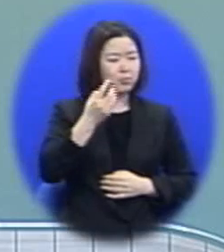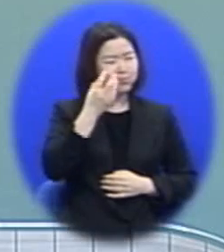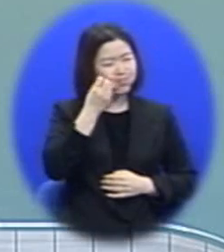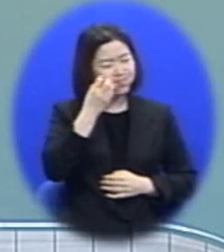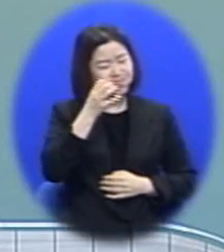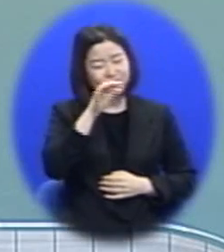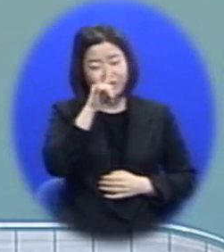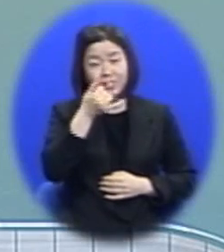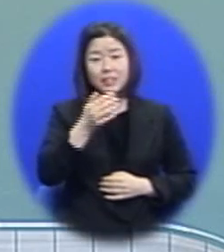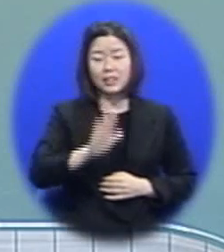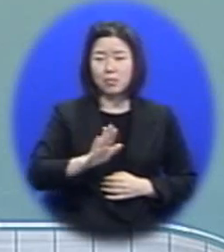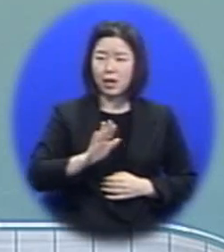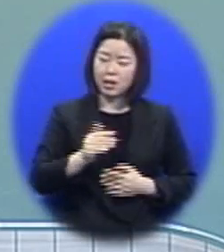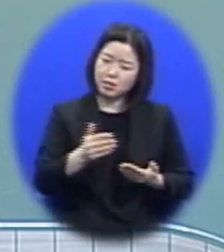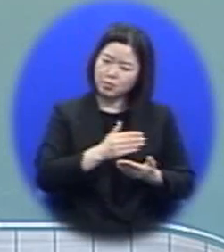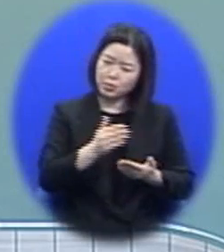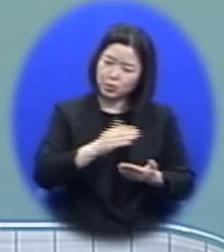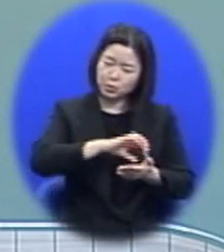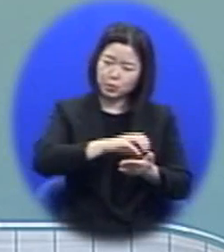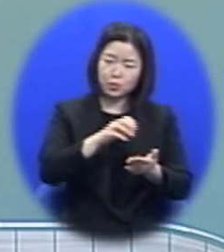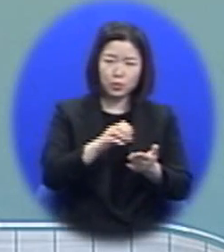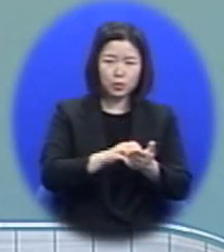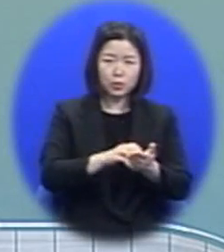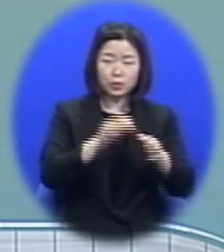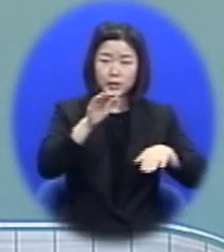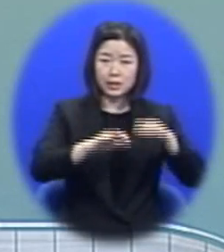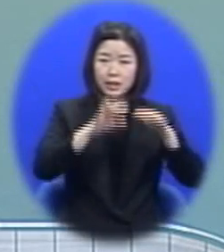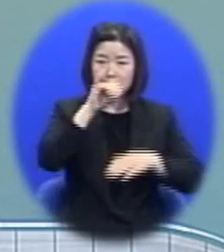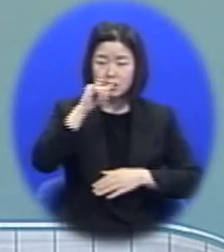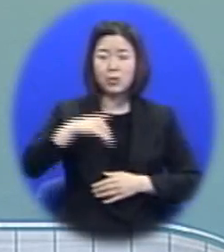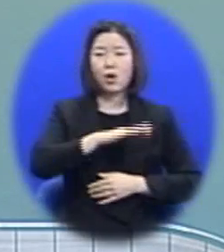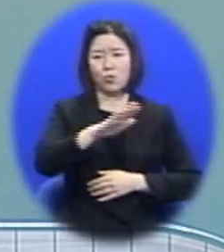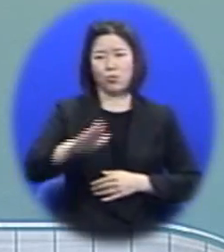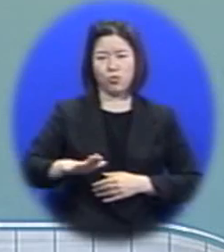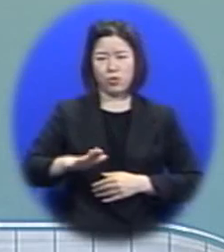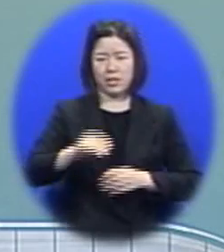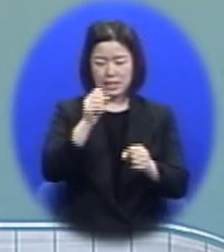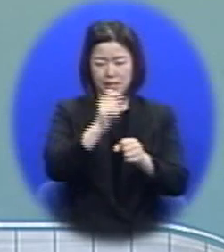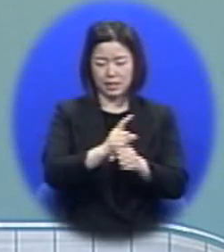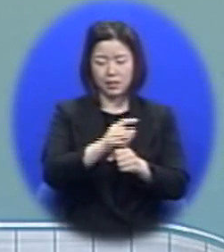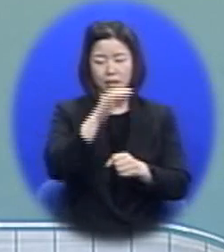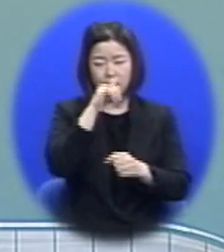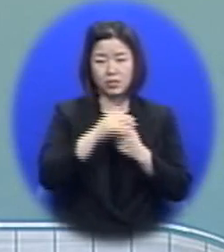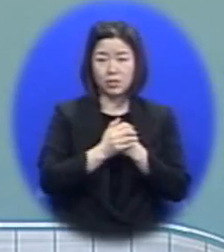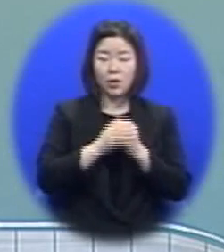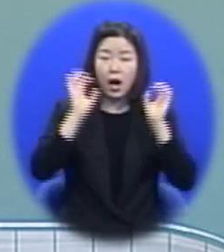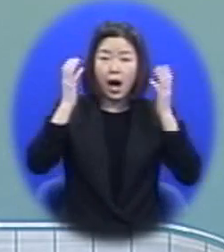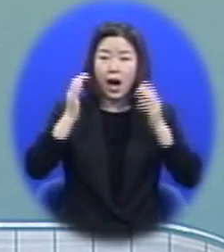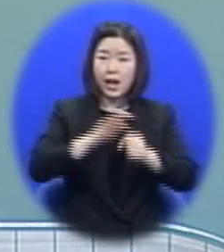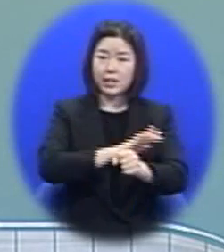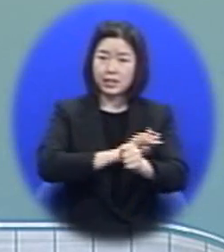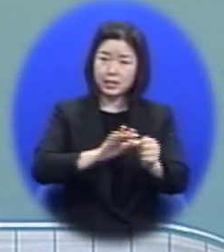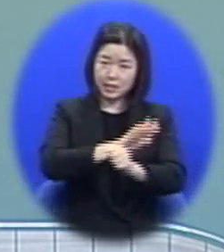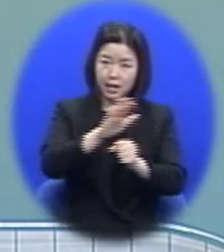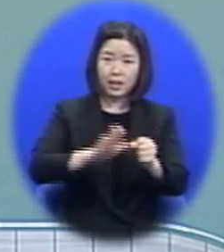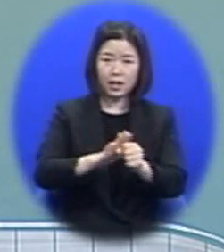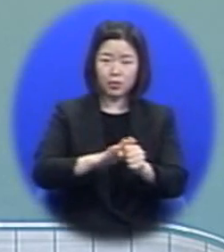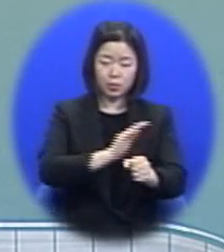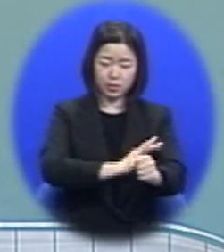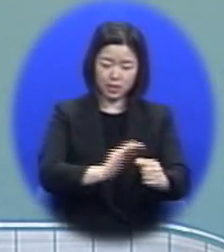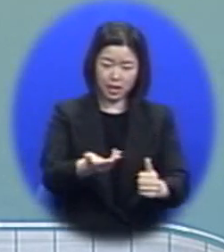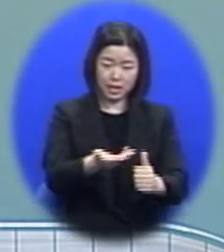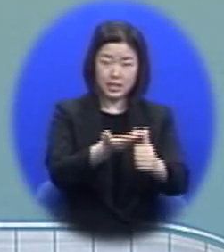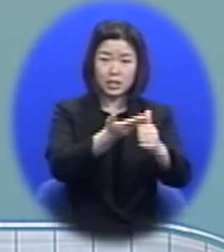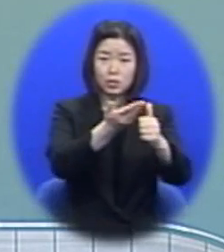정도의 차이지만 우리가 다 이런 성향이 있습니다 아이들을 사랑하고 또 잘 기르고 싶은 마음 때문에